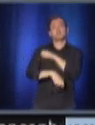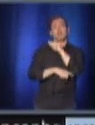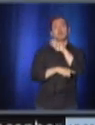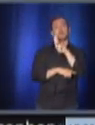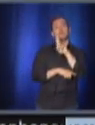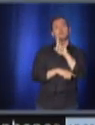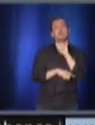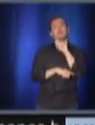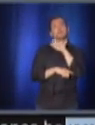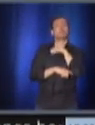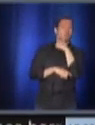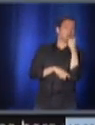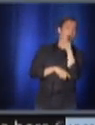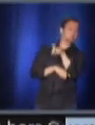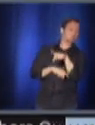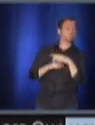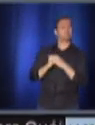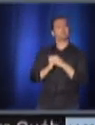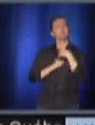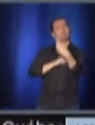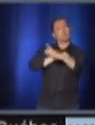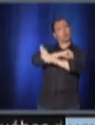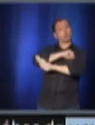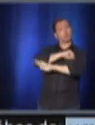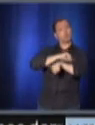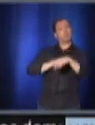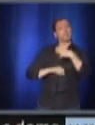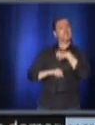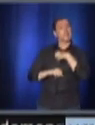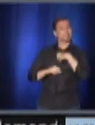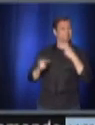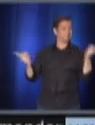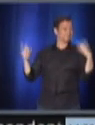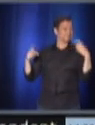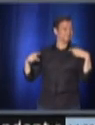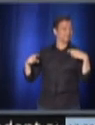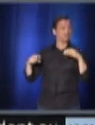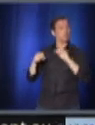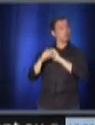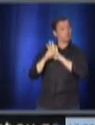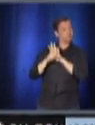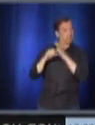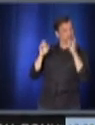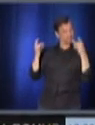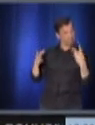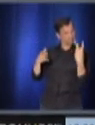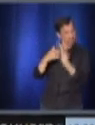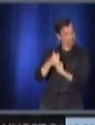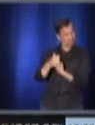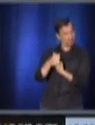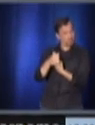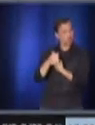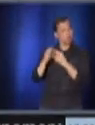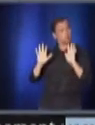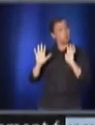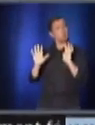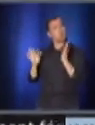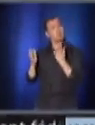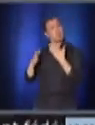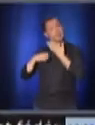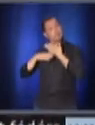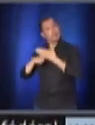autre menace là, qui se pointe à l'automne avec la grippe qui va arriver et qui pourrait arriver en même temps que la COVID. Comment on se prépare? Est-ce qu'on a